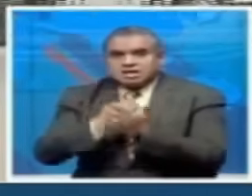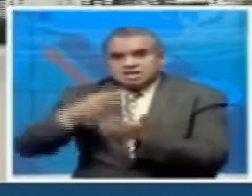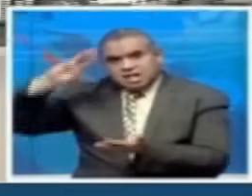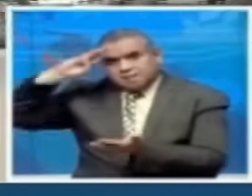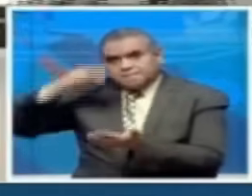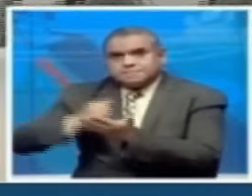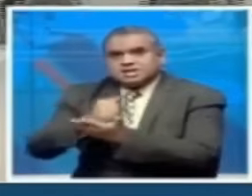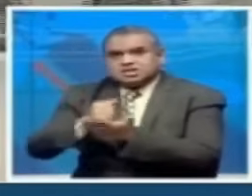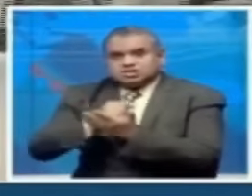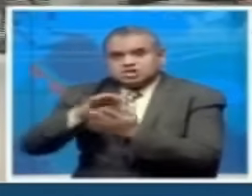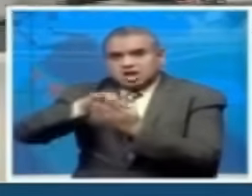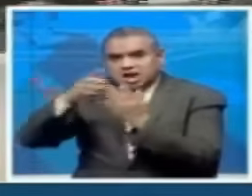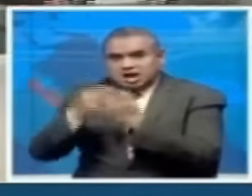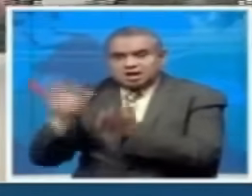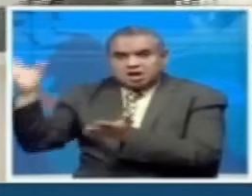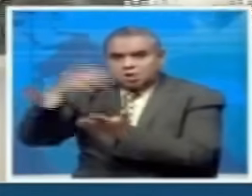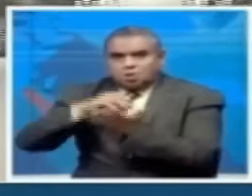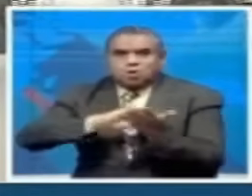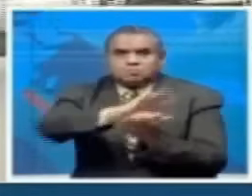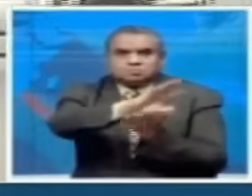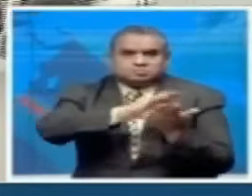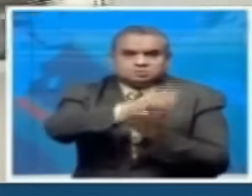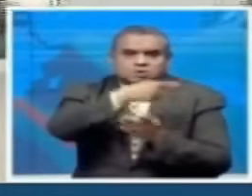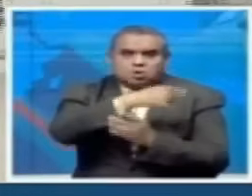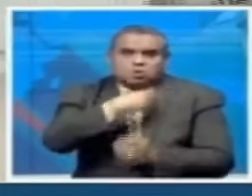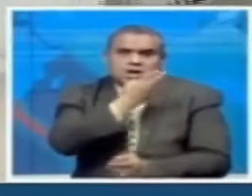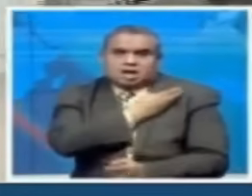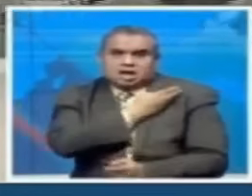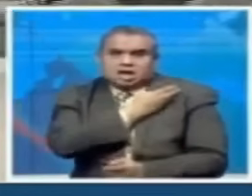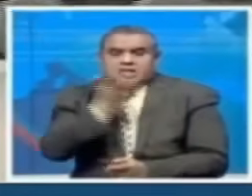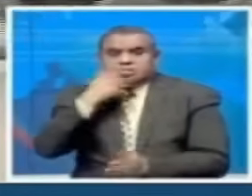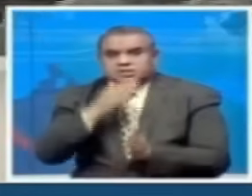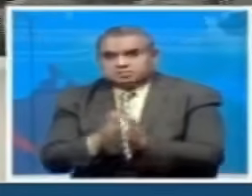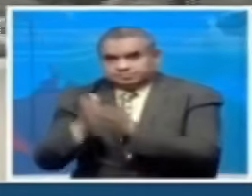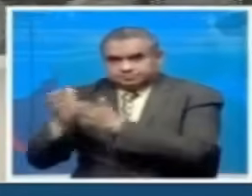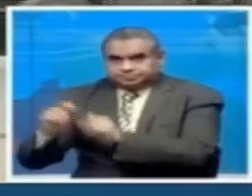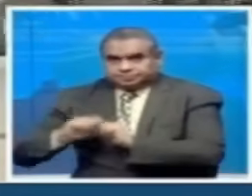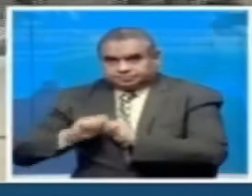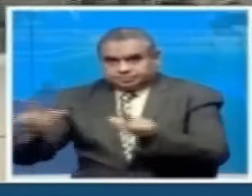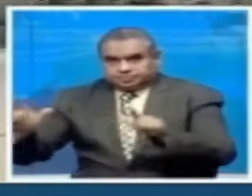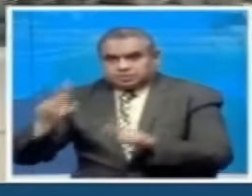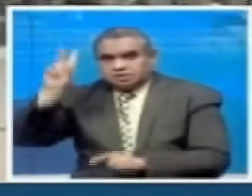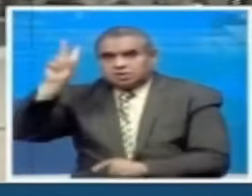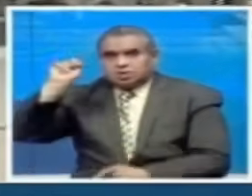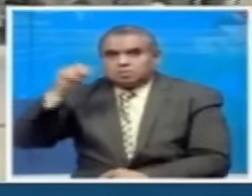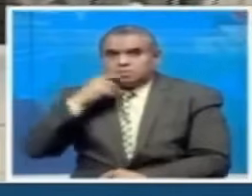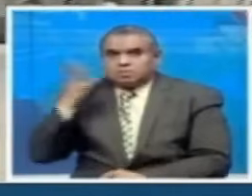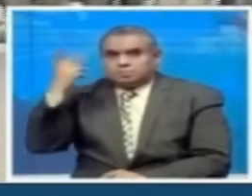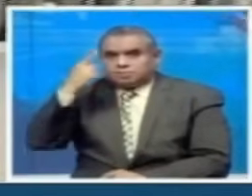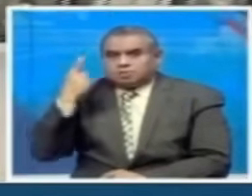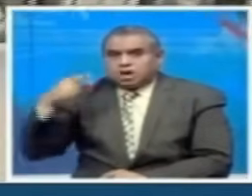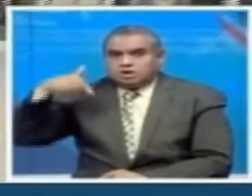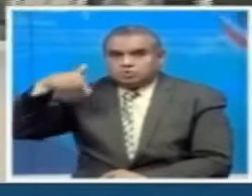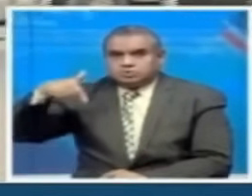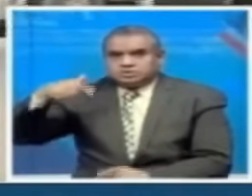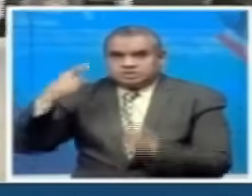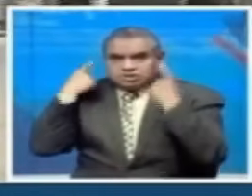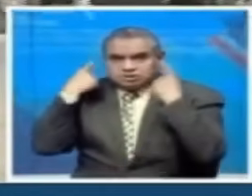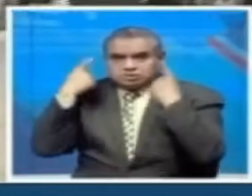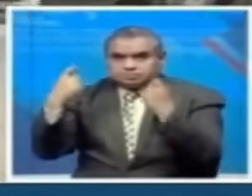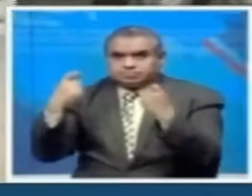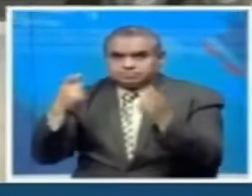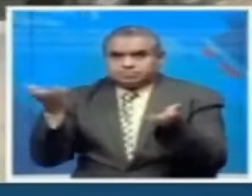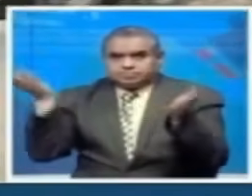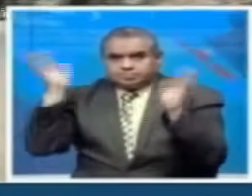تمهيدا لنقل حمولاتها إلى القطاع. ومن جانبها أعلنت الأمم المتحدة أن 61 شاحنة